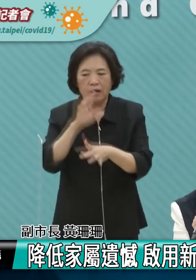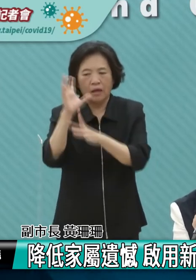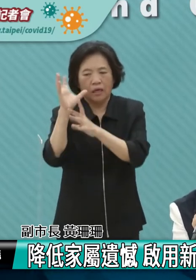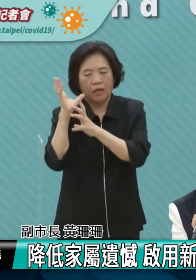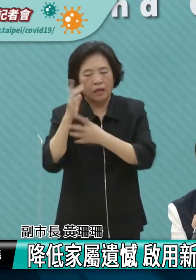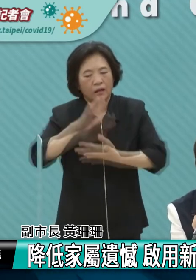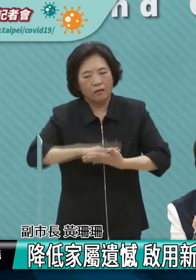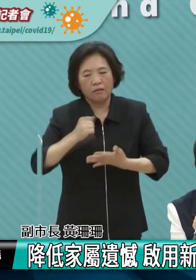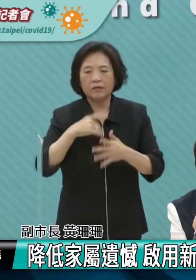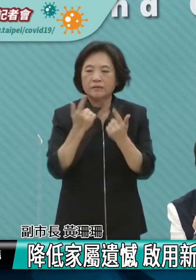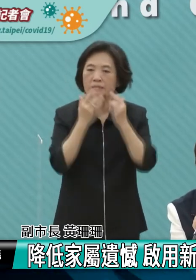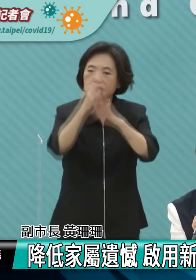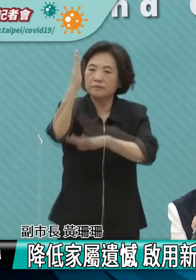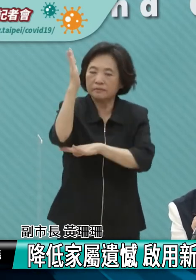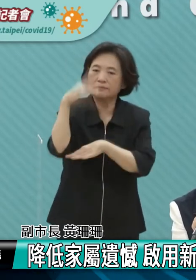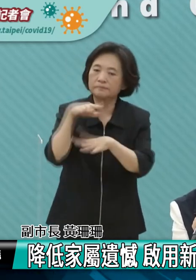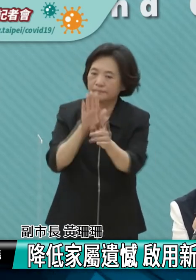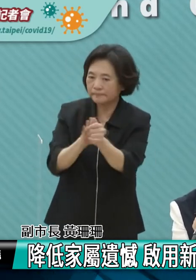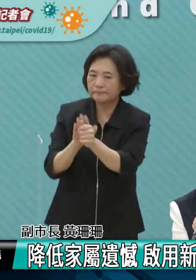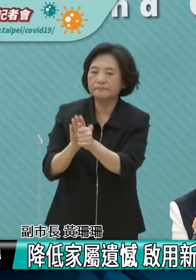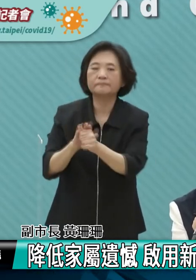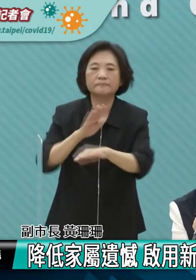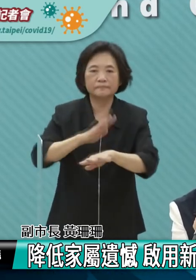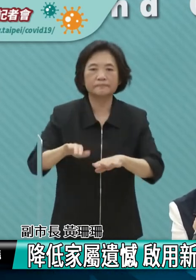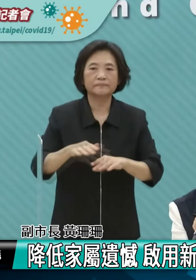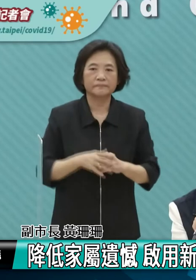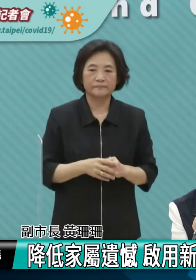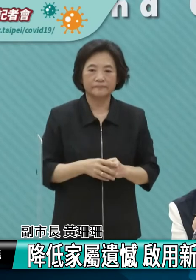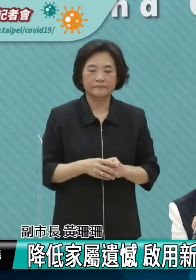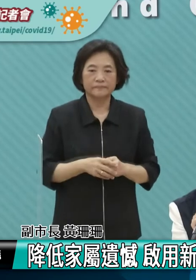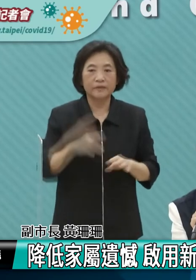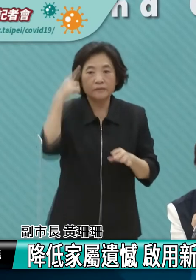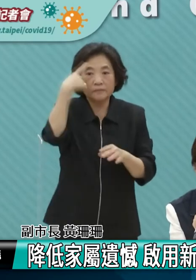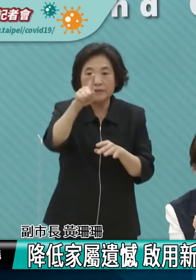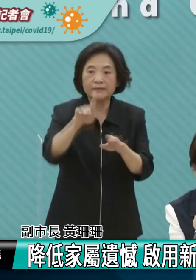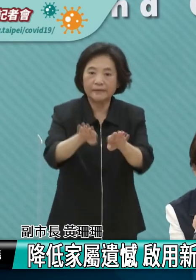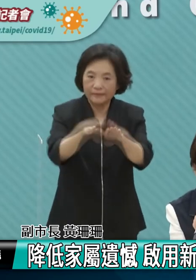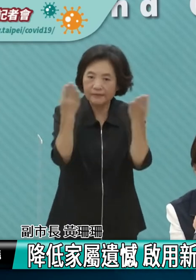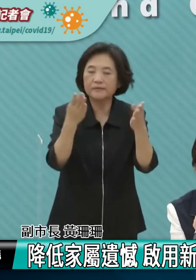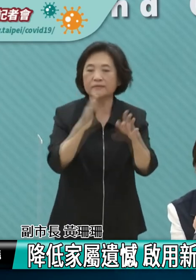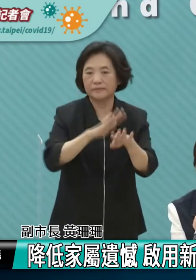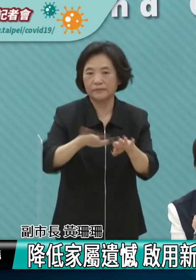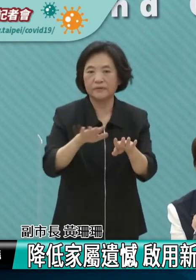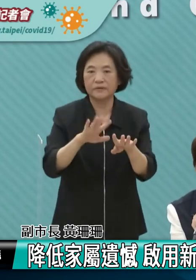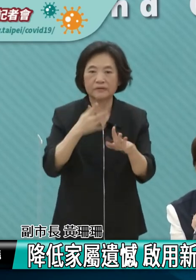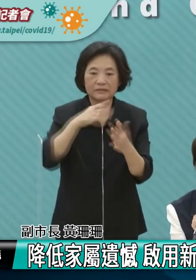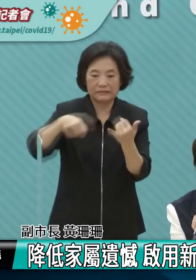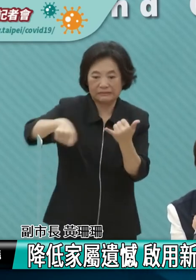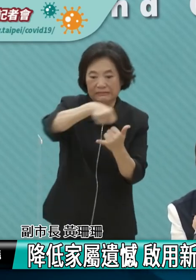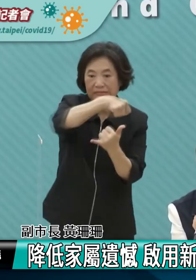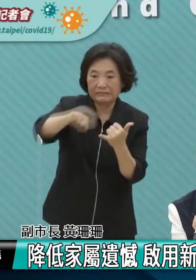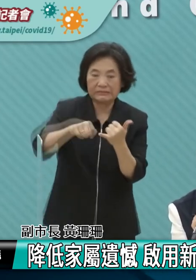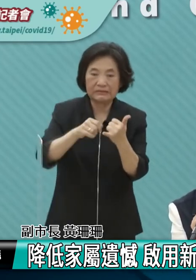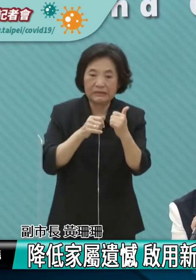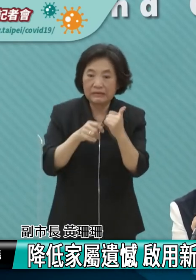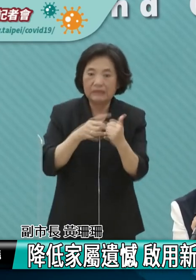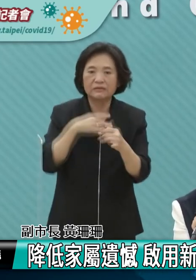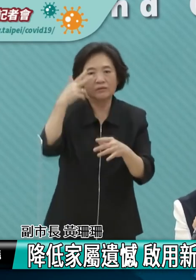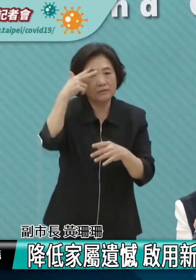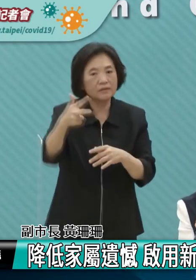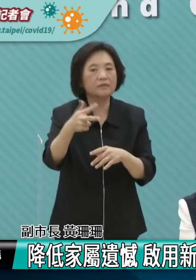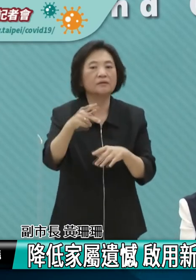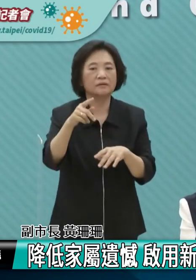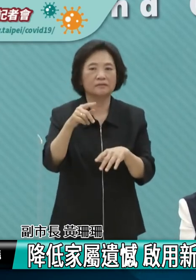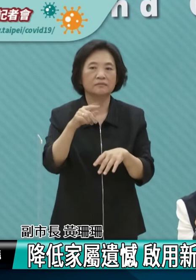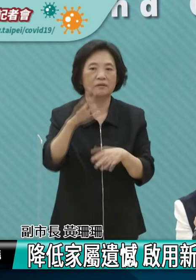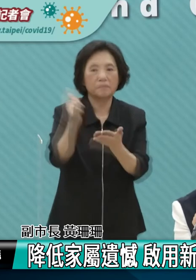那台北市政府这边会在现在明天我们就可以开始启用，但是尸袋的部分可能要下周才能够启